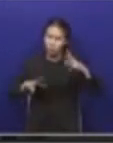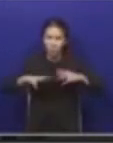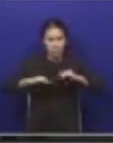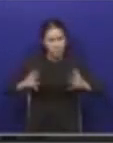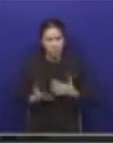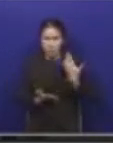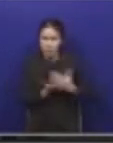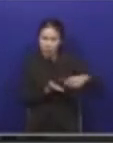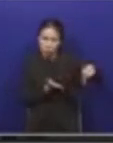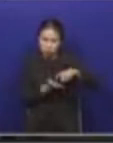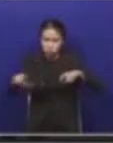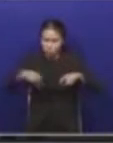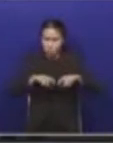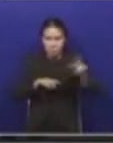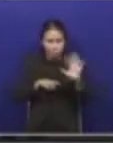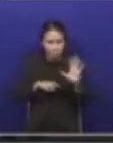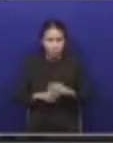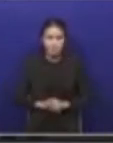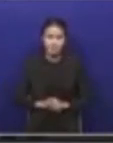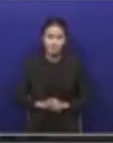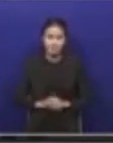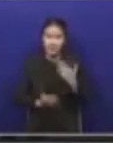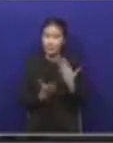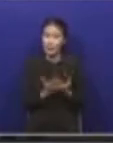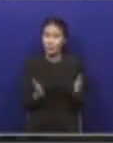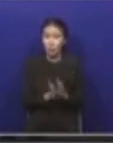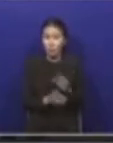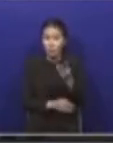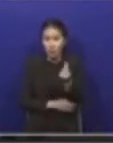ว่าแล้วโครงการเสมอภาคทางการศึกษาทางตัดเรียบเลยผมจึงไม่เห็นด้วยในการที่จะโอนงบประมาณของกระทรวงศึกษาธิการในการที่จะโอนเข้าประมาณของกระทรวงสาธารณสุขผมจึงเสนอจัดทั้งสองคนแต่ไม่เห็นด้วยไม่ให้โอนทั้ง2กระทรวงนี้เป็นเงินทั้งหมด